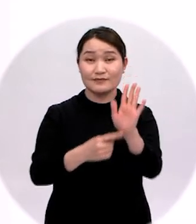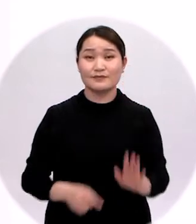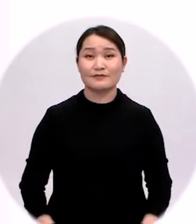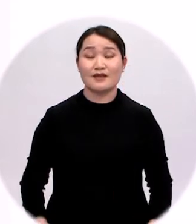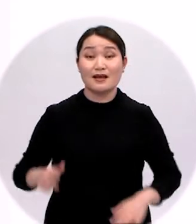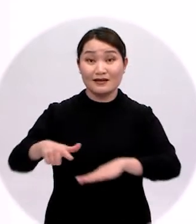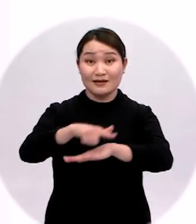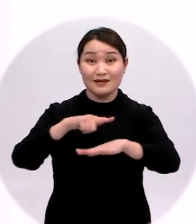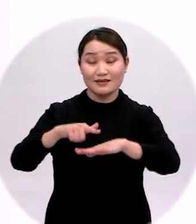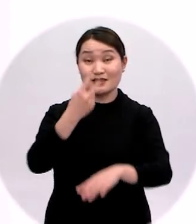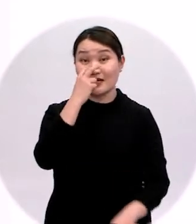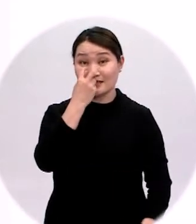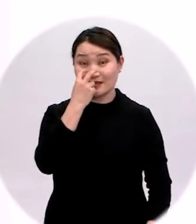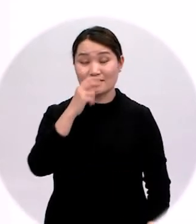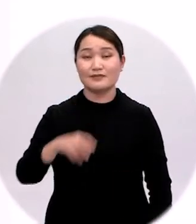За, газрыг ажиглая.